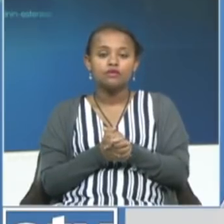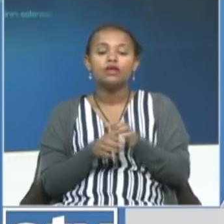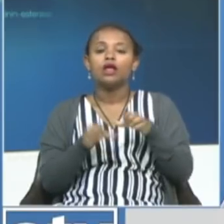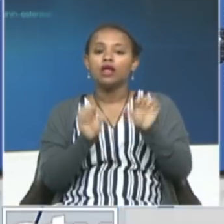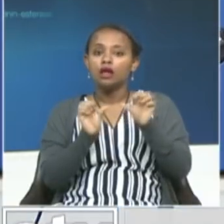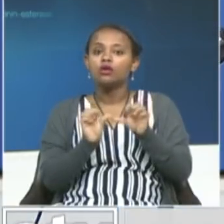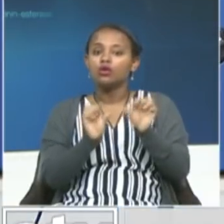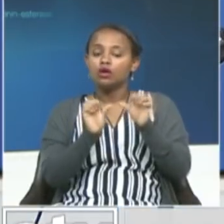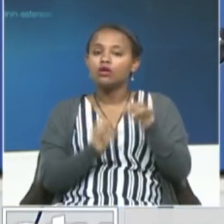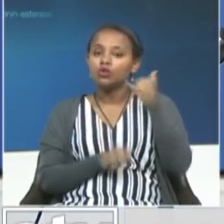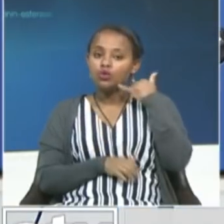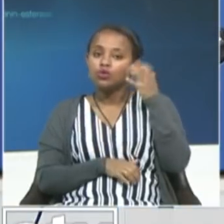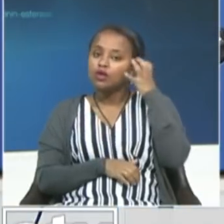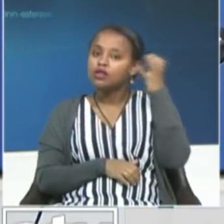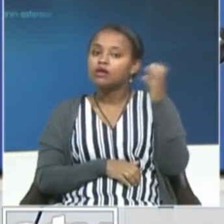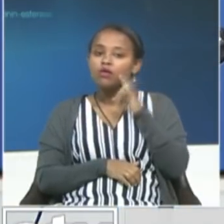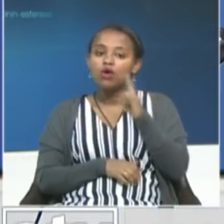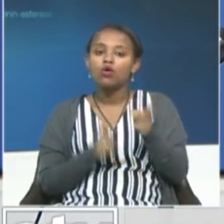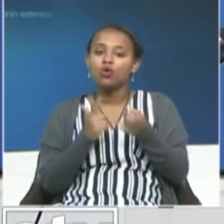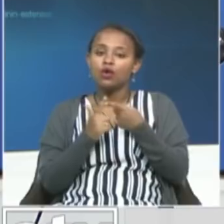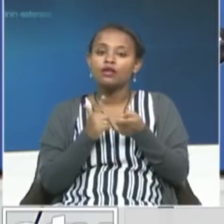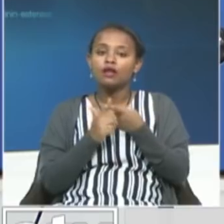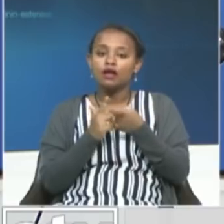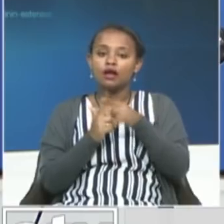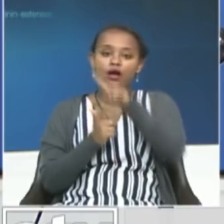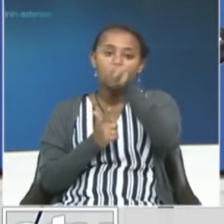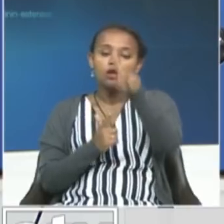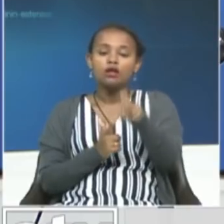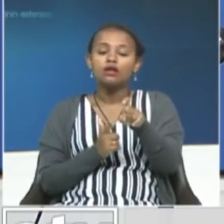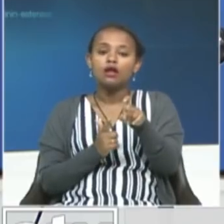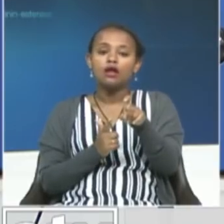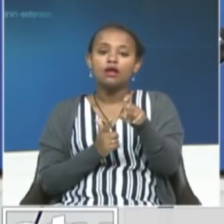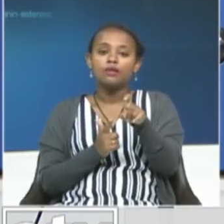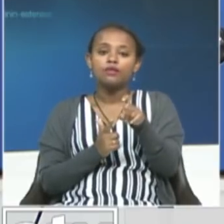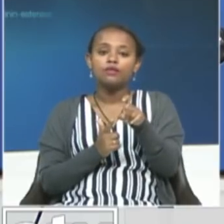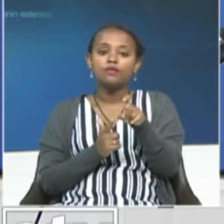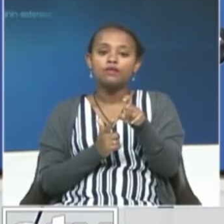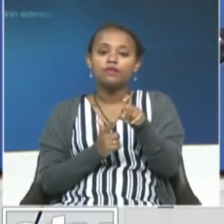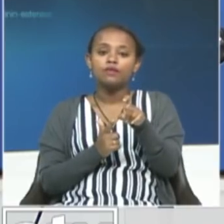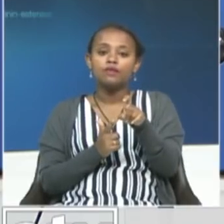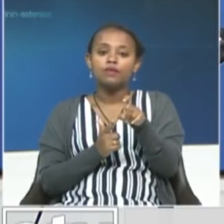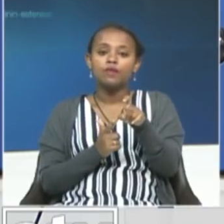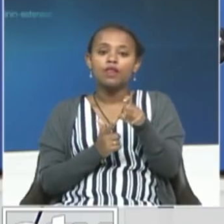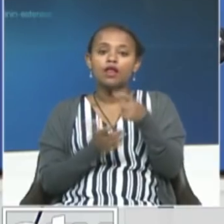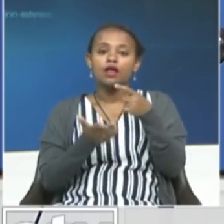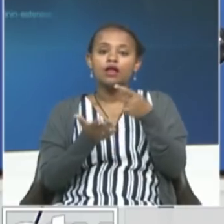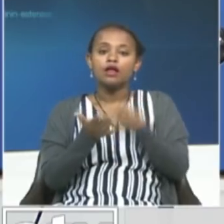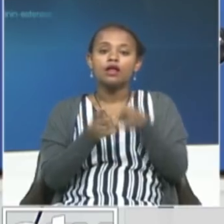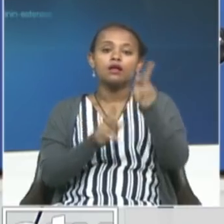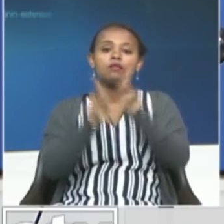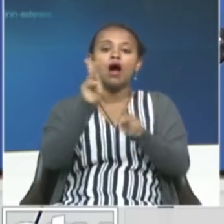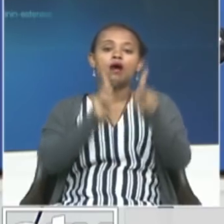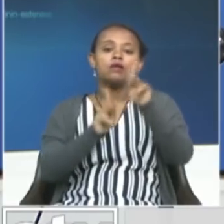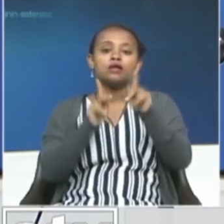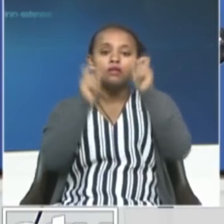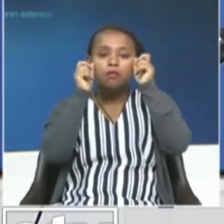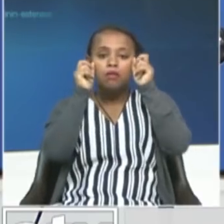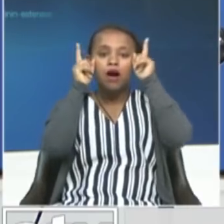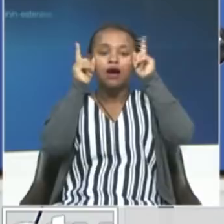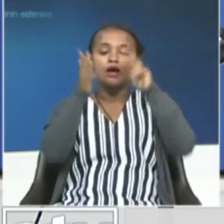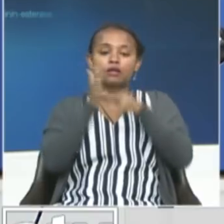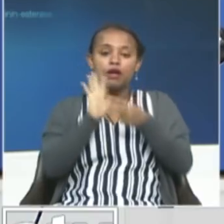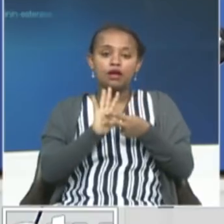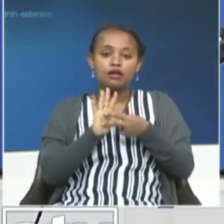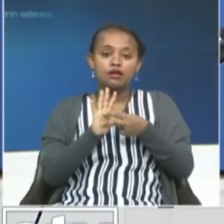ይቀጥሉ እየሰማን ነው። ያቄ እሺ ሁለተኛው ጥያቄ ይሄ ማበረሰብ ማንቃት ማለት